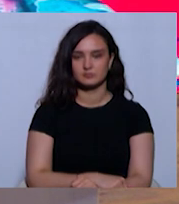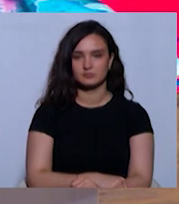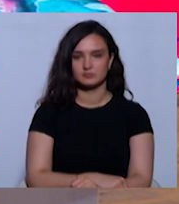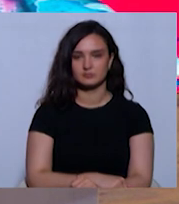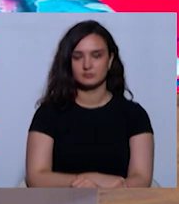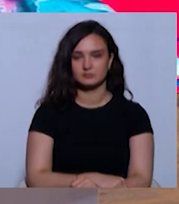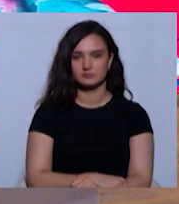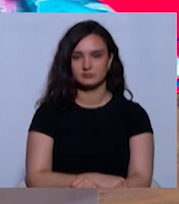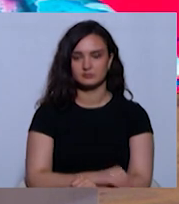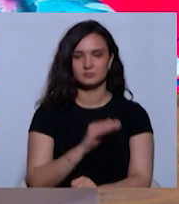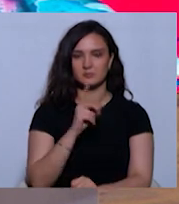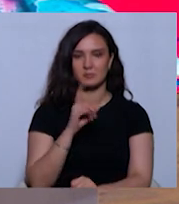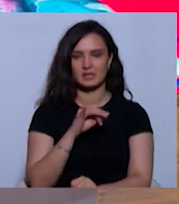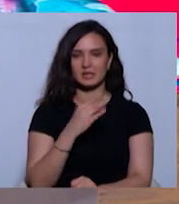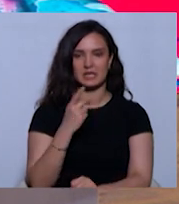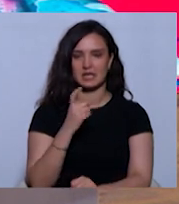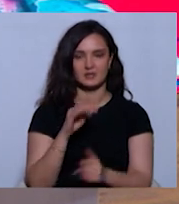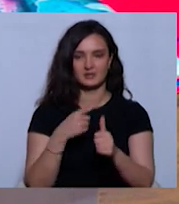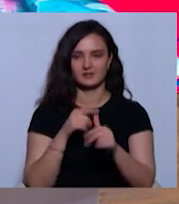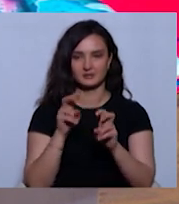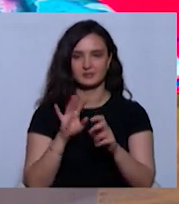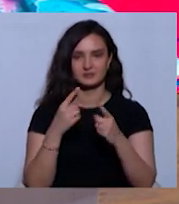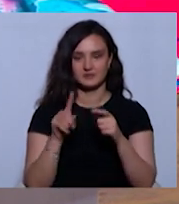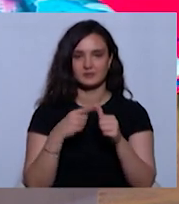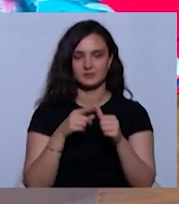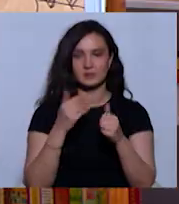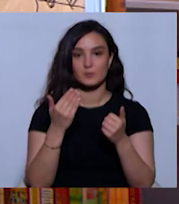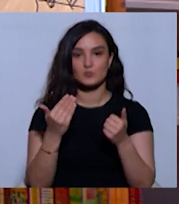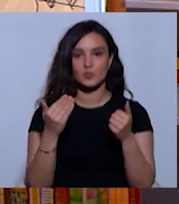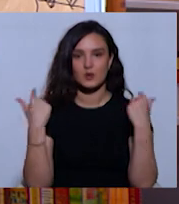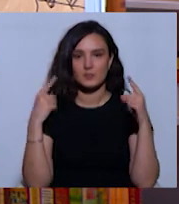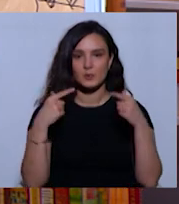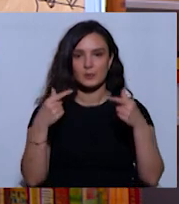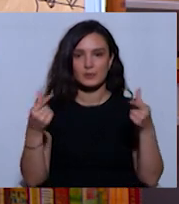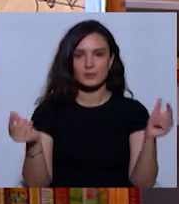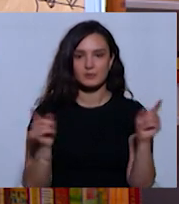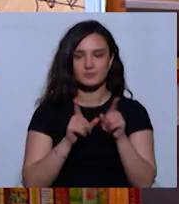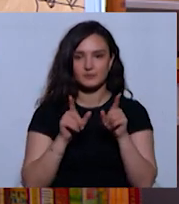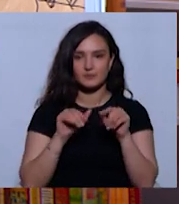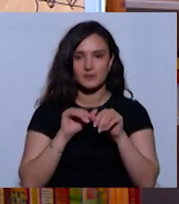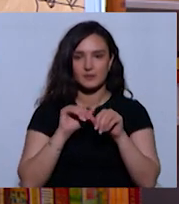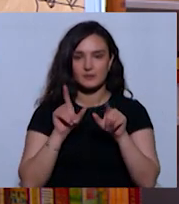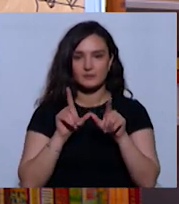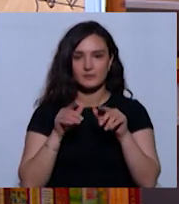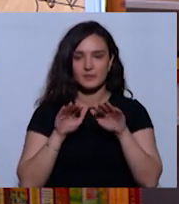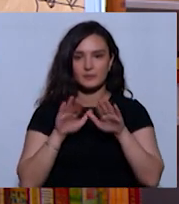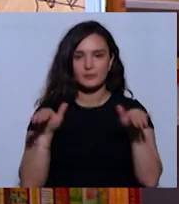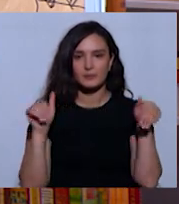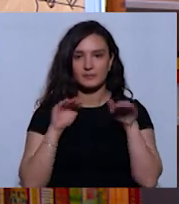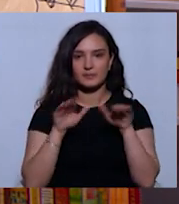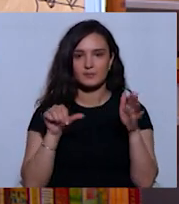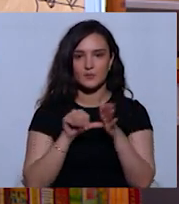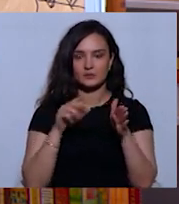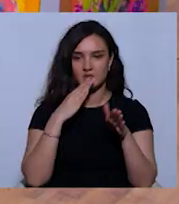ფეხები და ხელები არ ქვეს, ხო, რა მექოა. ეს არის მათი საცურაო ტიდურები,